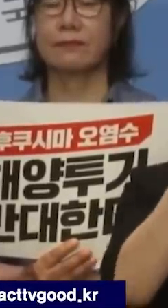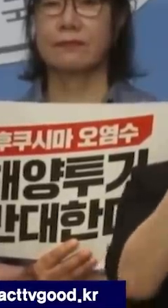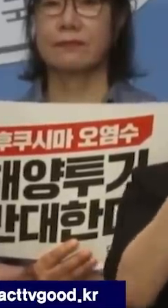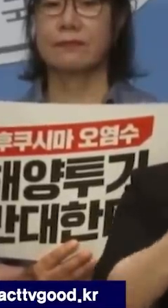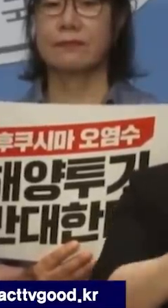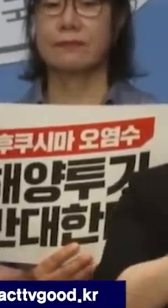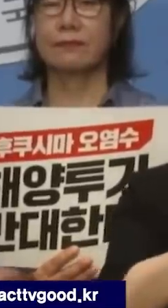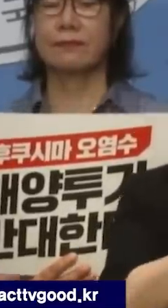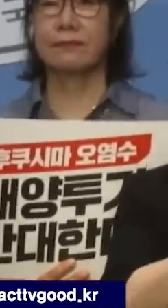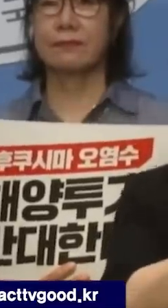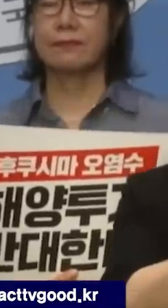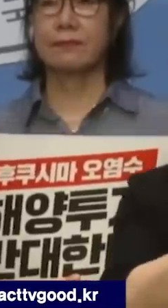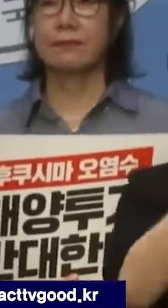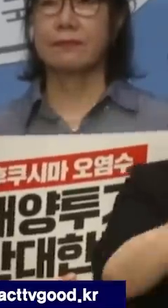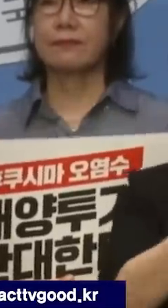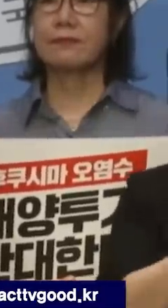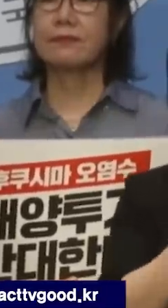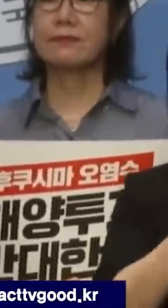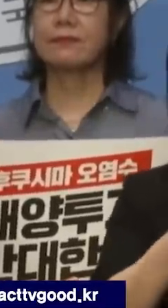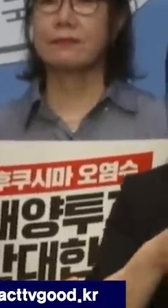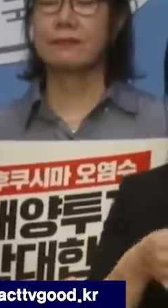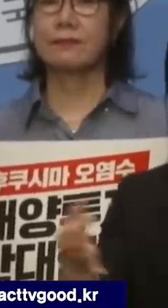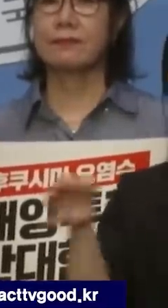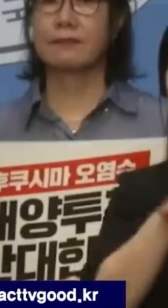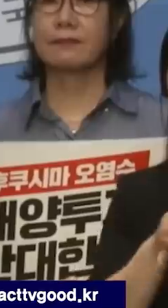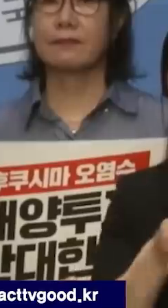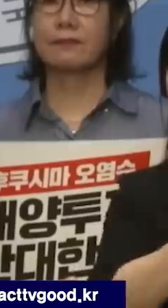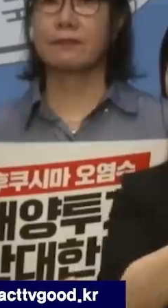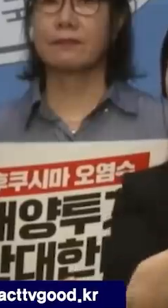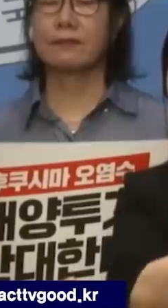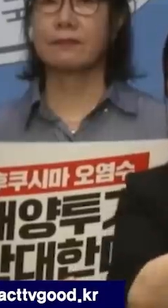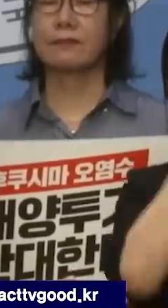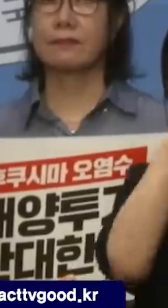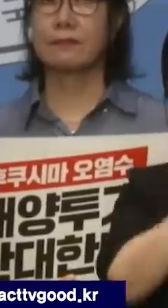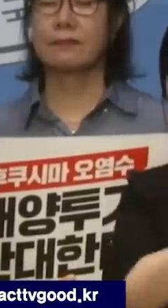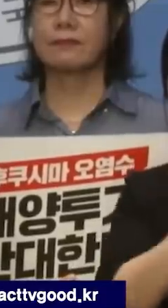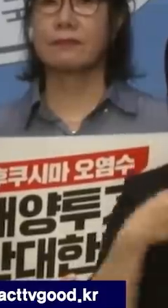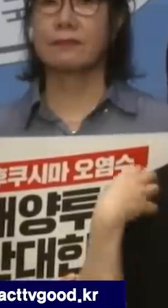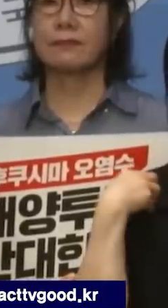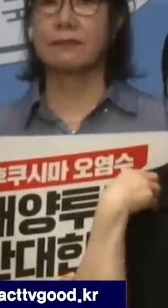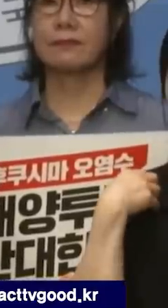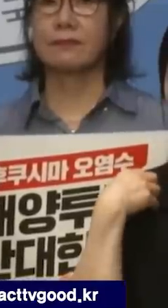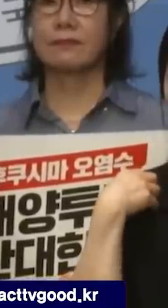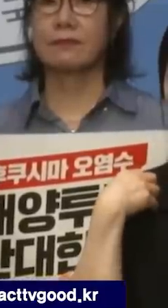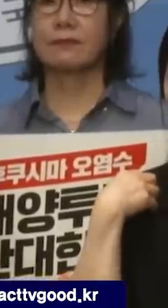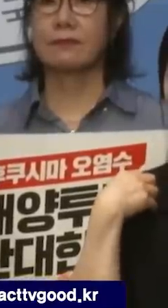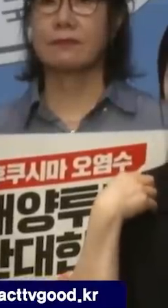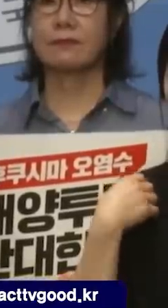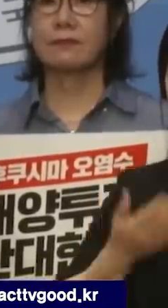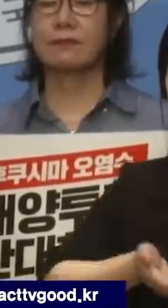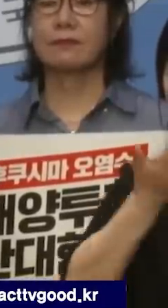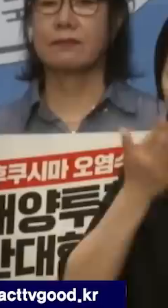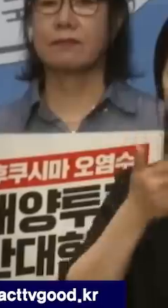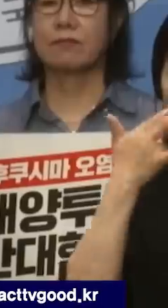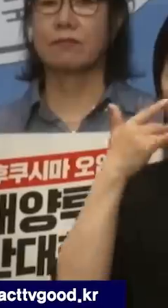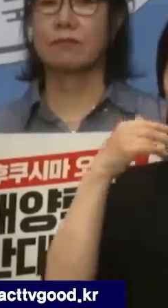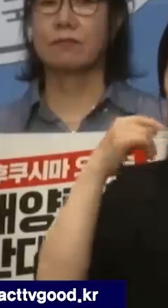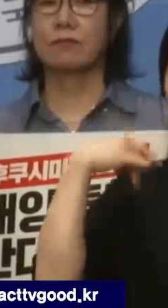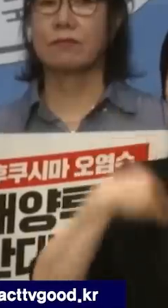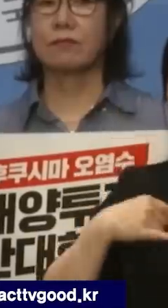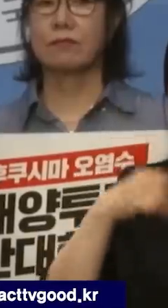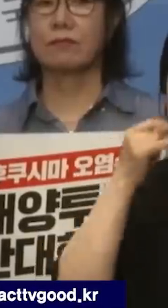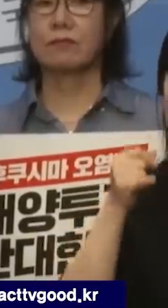기능 목적의 기구입니다. IAEA 예산 분담을 3위국, 상위 상위국, 미국, 중국,